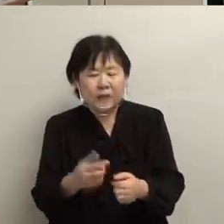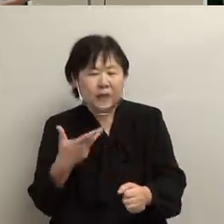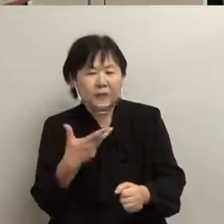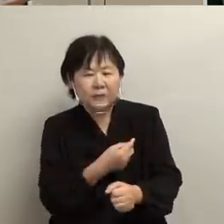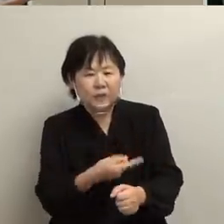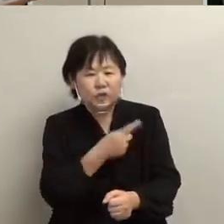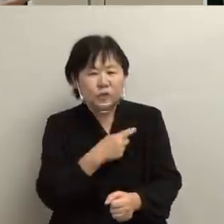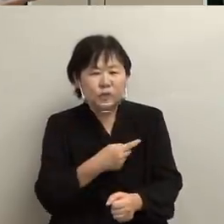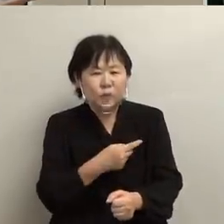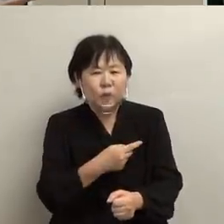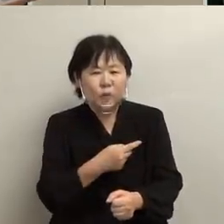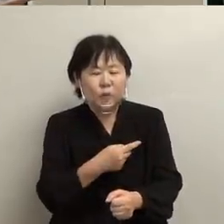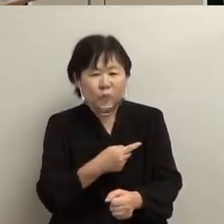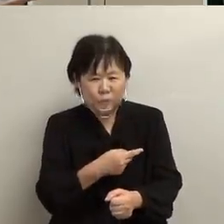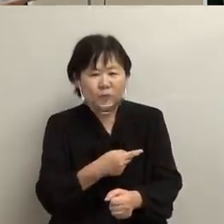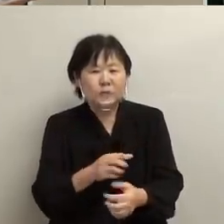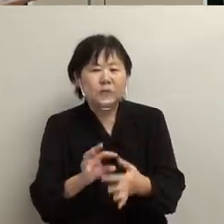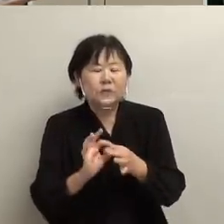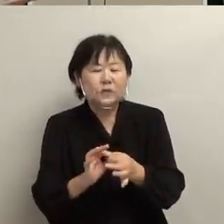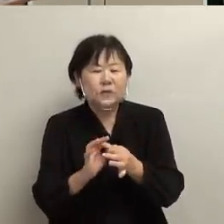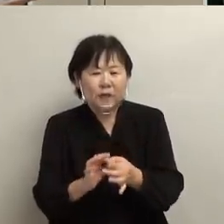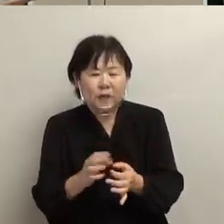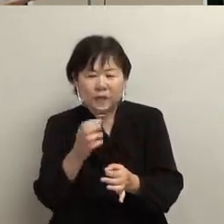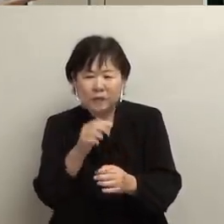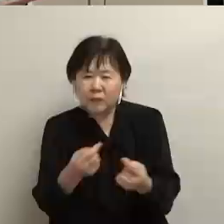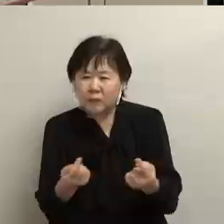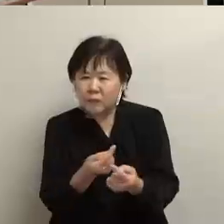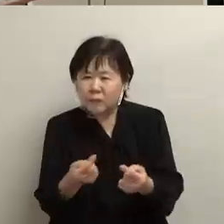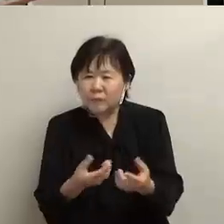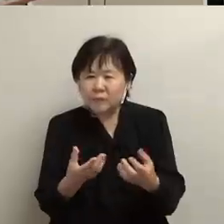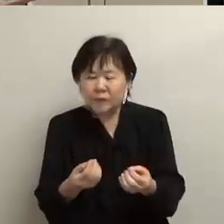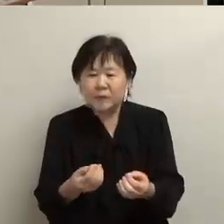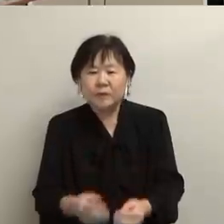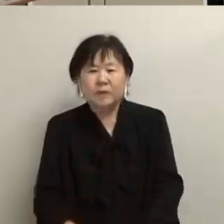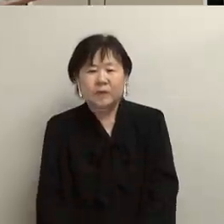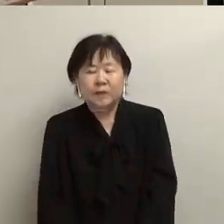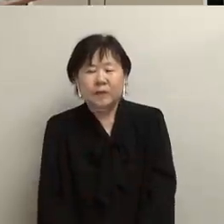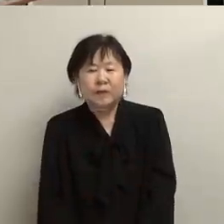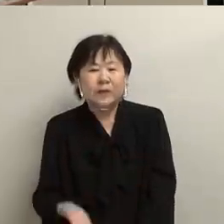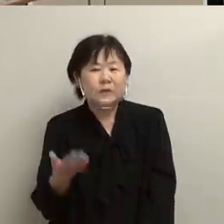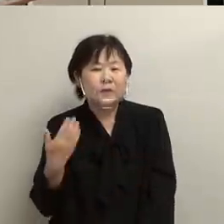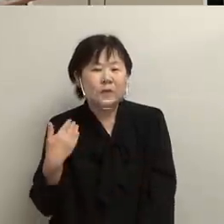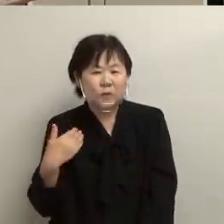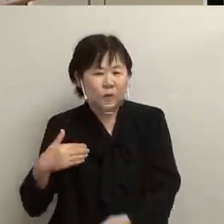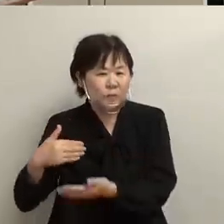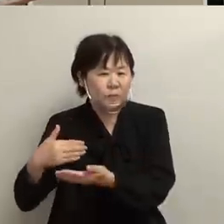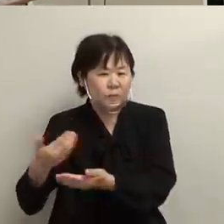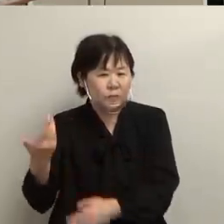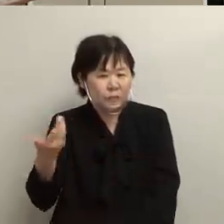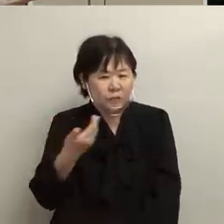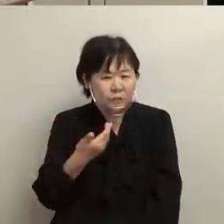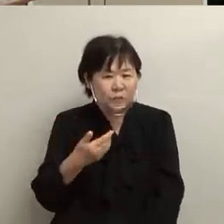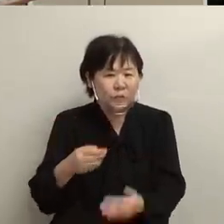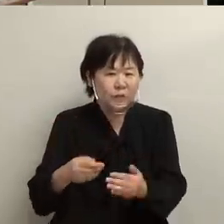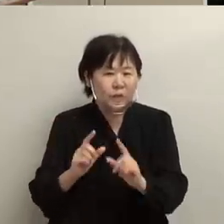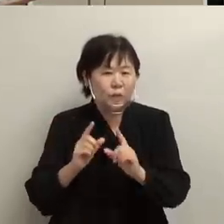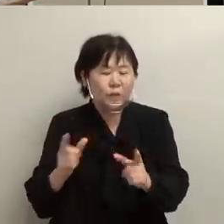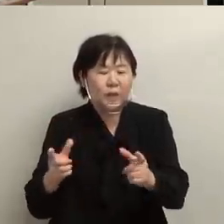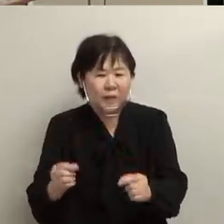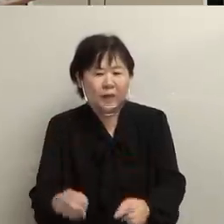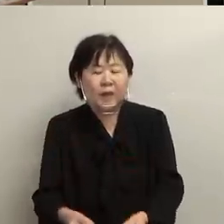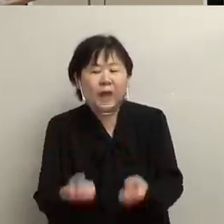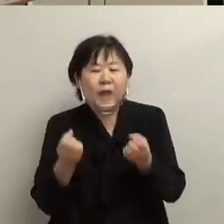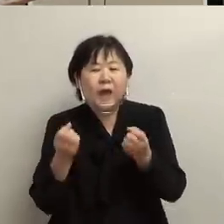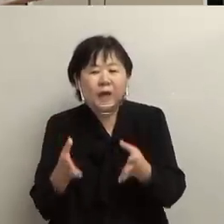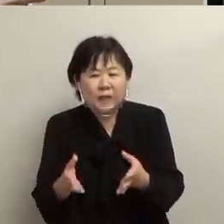あの修正をさせていただきましたけれどもあのせませんさきの東京新聞の協賛の方であの答えさせていただきます新たな医療人材の